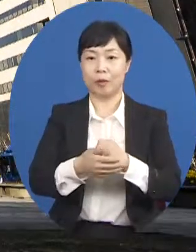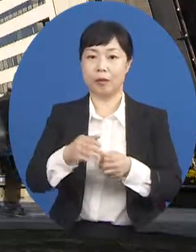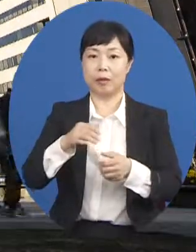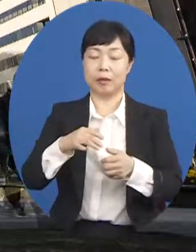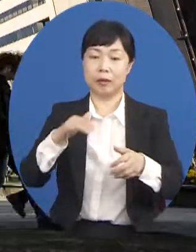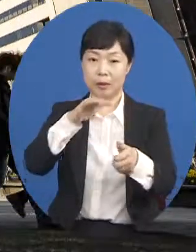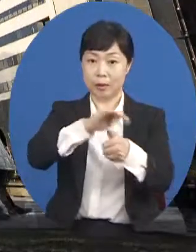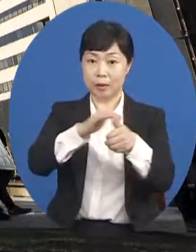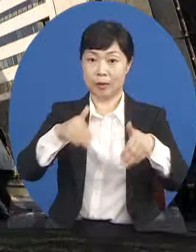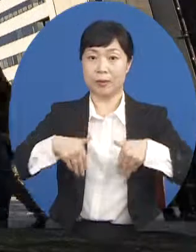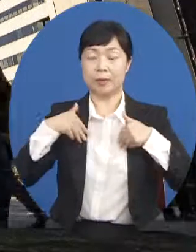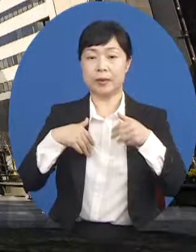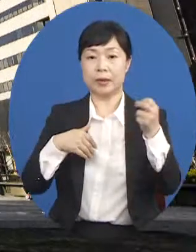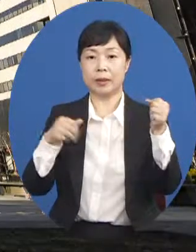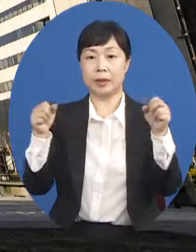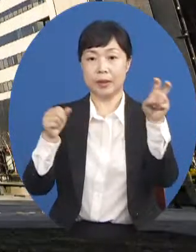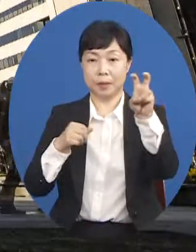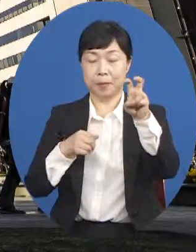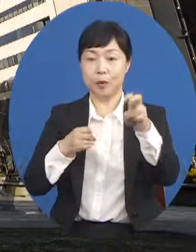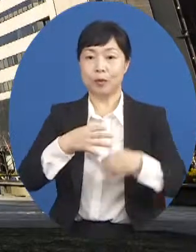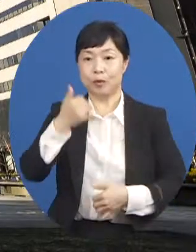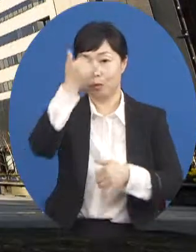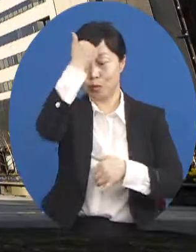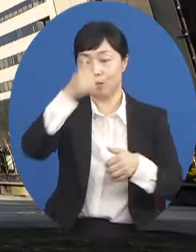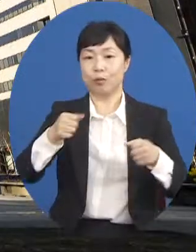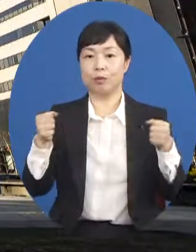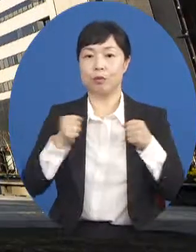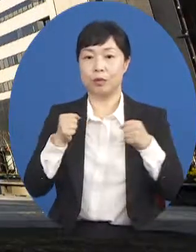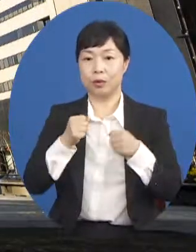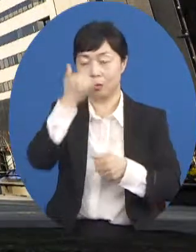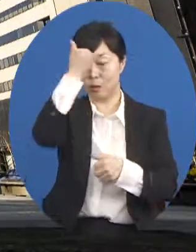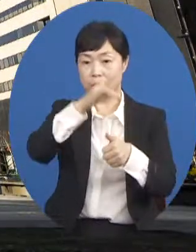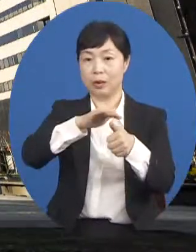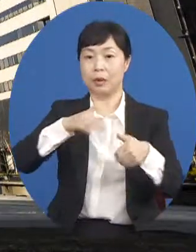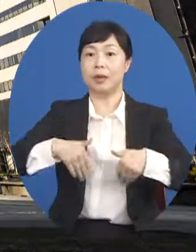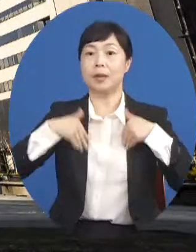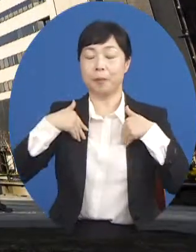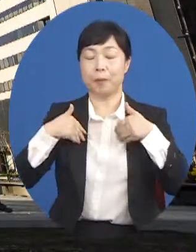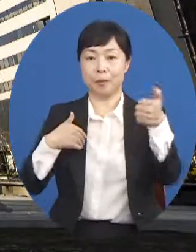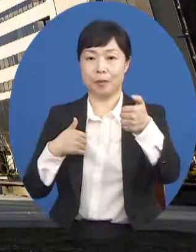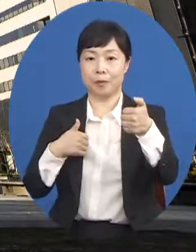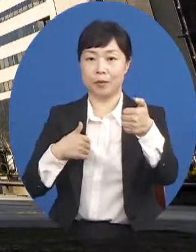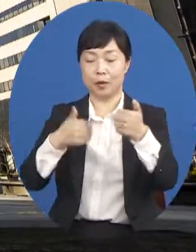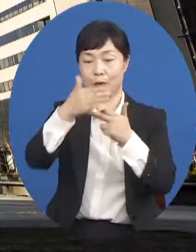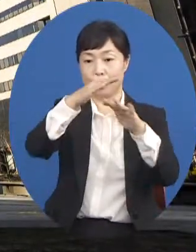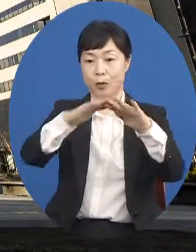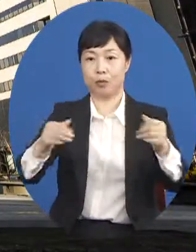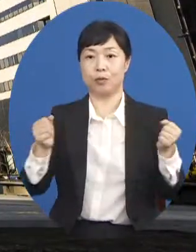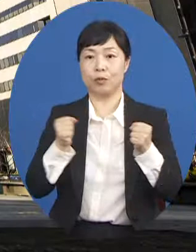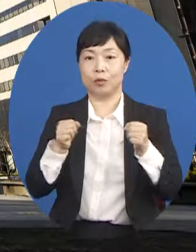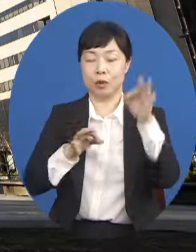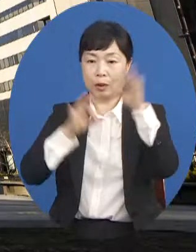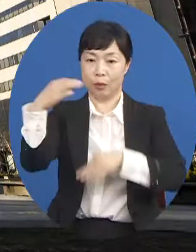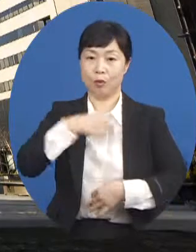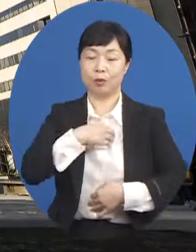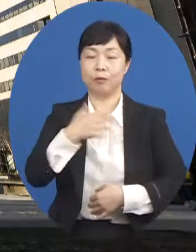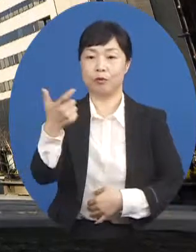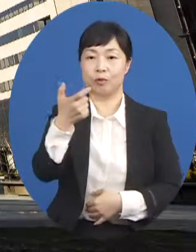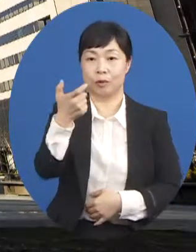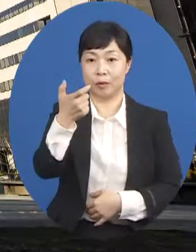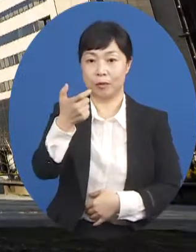지역이 30입니다. 충북 지역은 40, 충남 지역은 50이며 전북 지역은 사고 위험